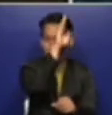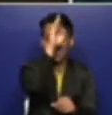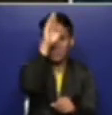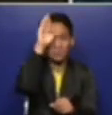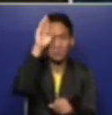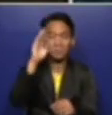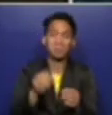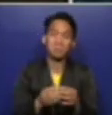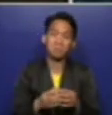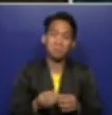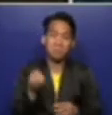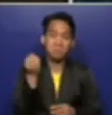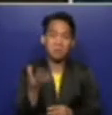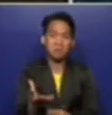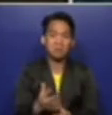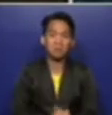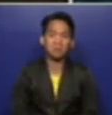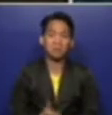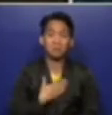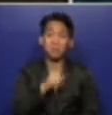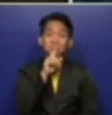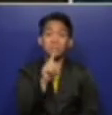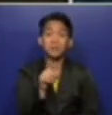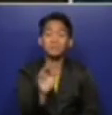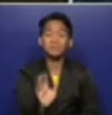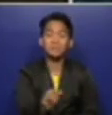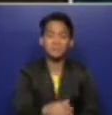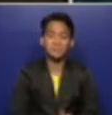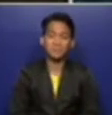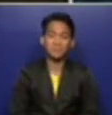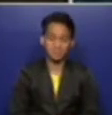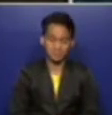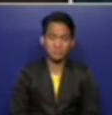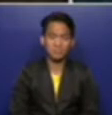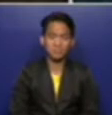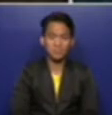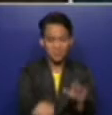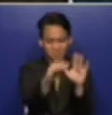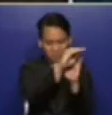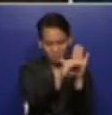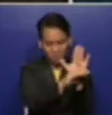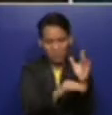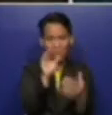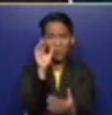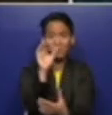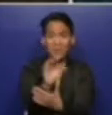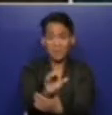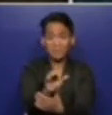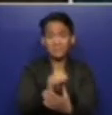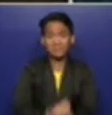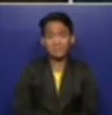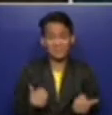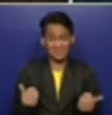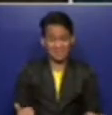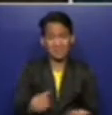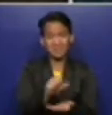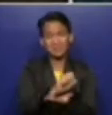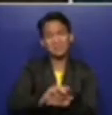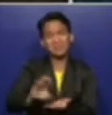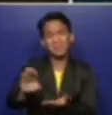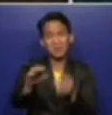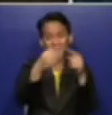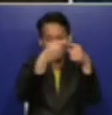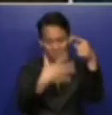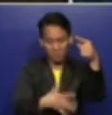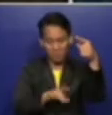ไรแต่ท่านประธานครับตามข้อบังคับการประชุมสภาผู้แทนราษฎรของพวกเราข้อ